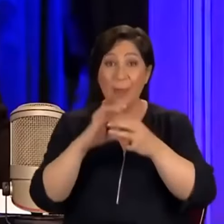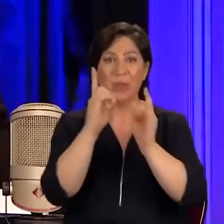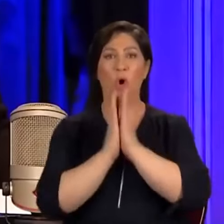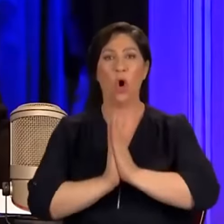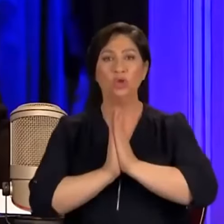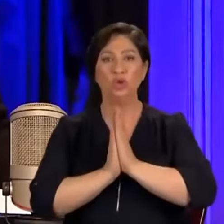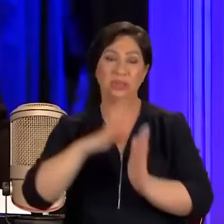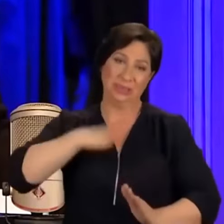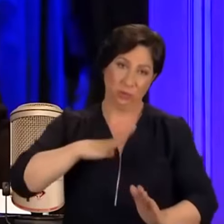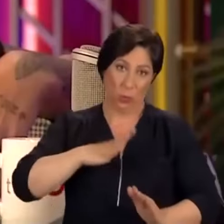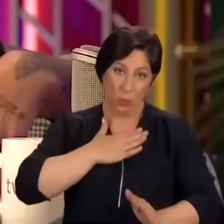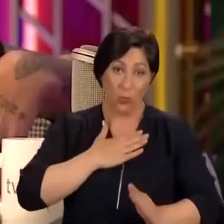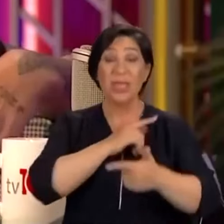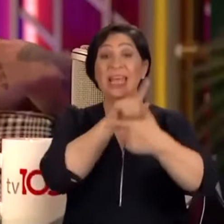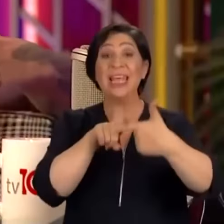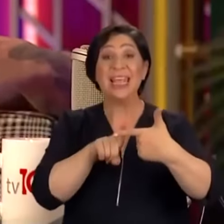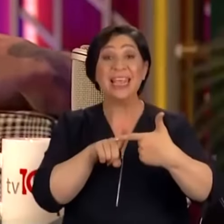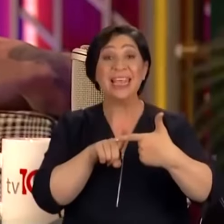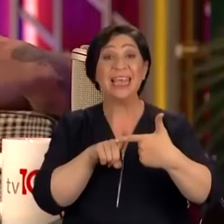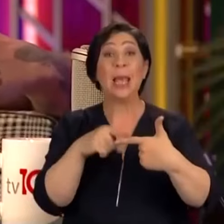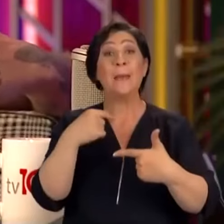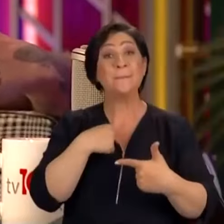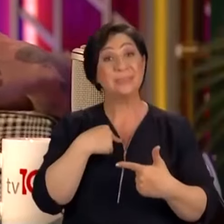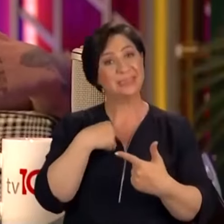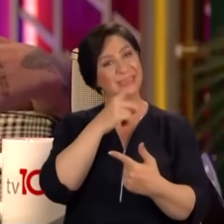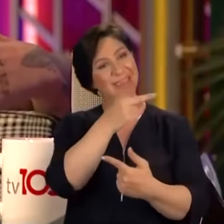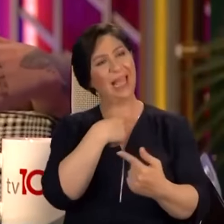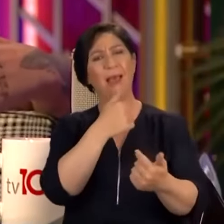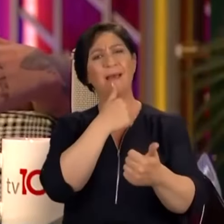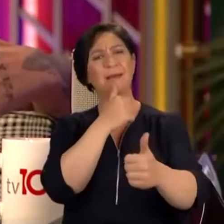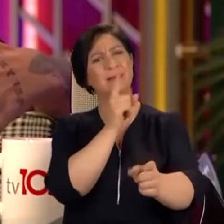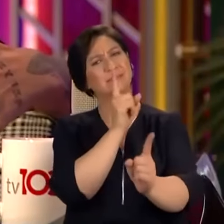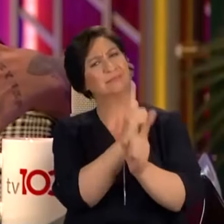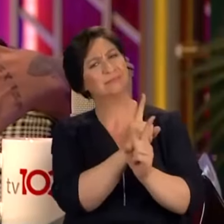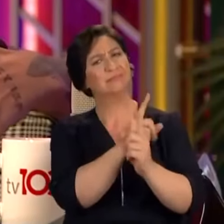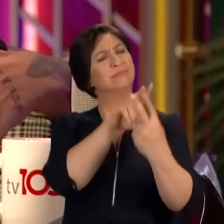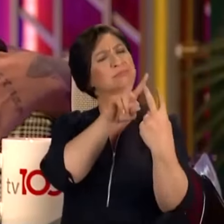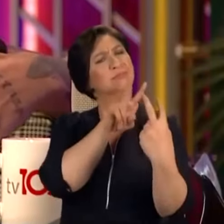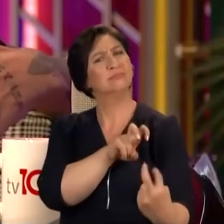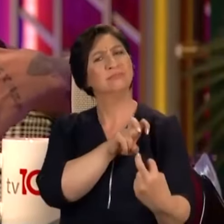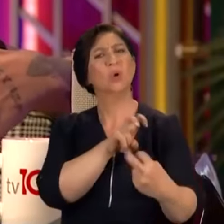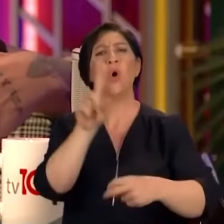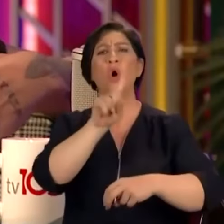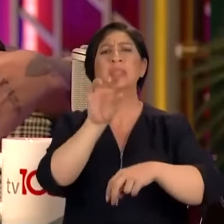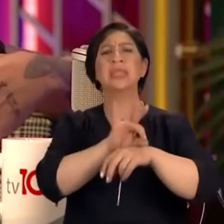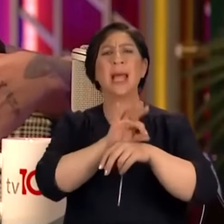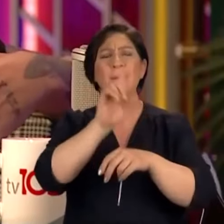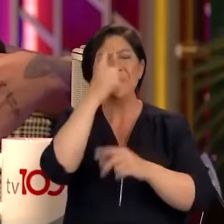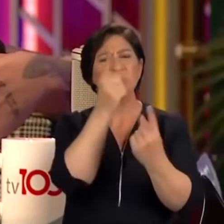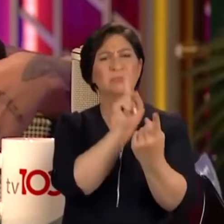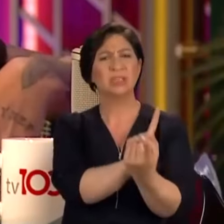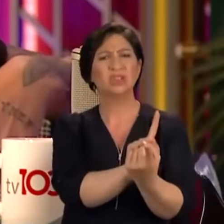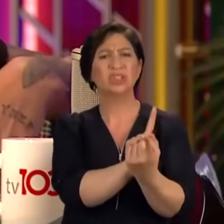özür dilenmesi gerekiyor iki Biz kendisiyle erkek erkeğe oturup 10 dakika baş başa